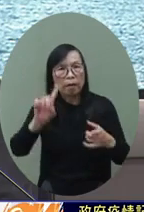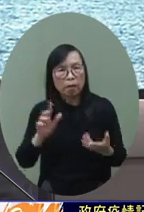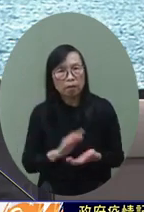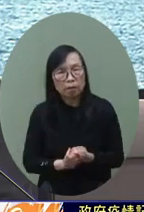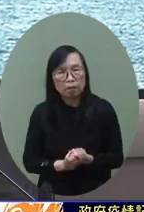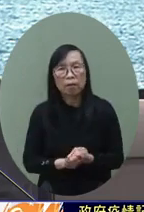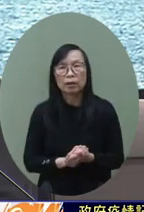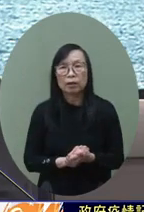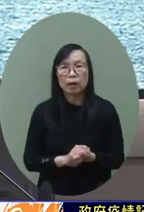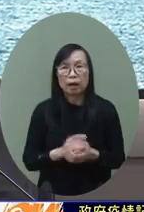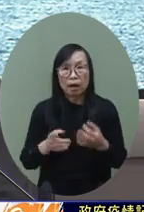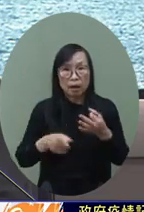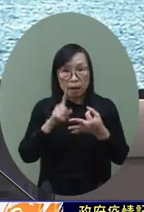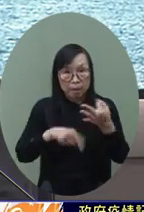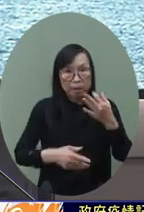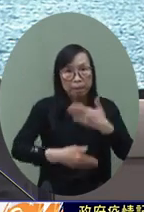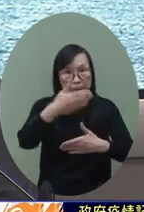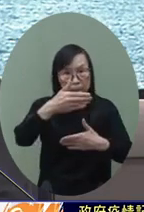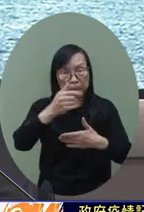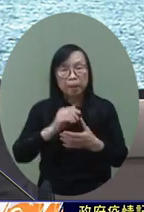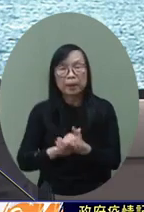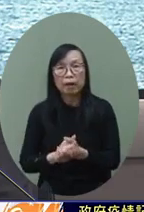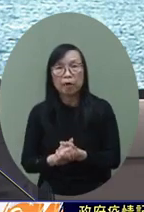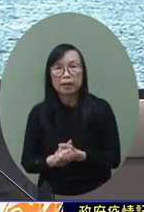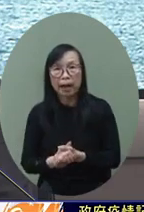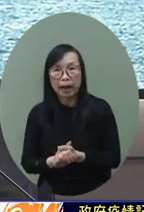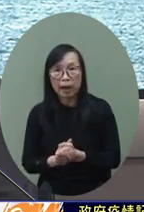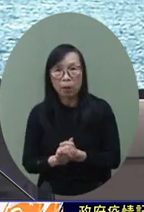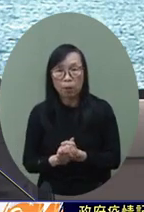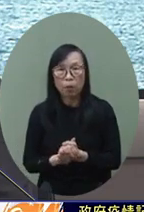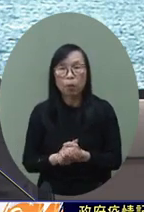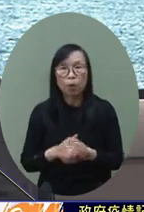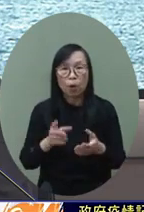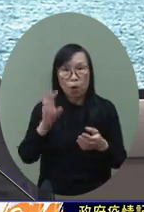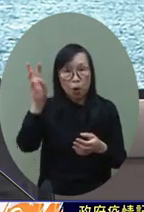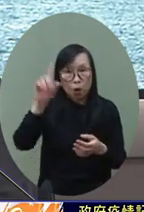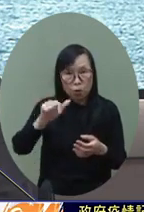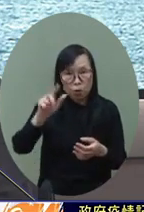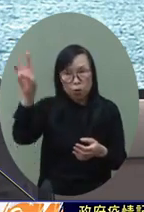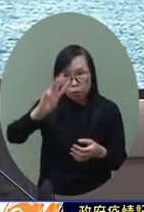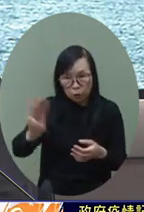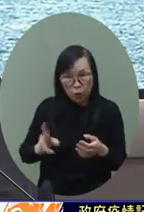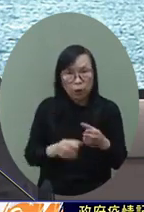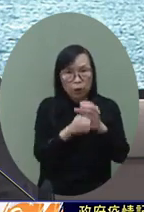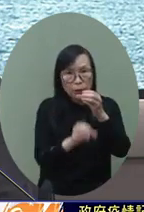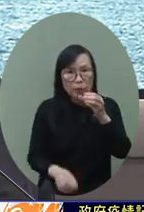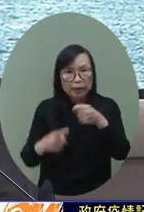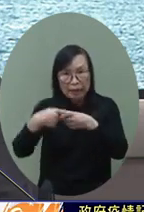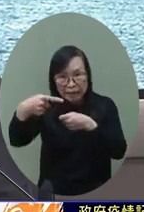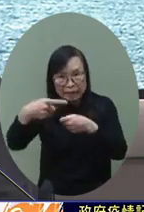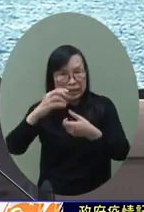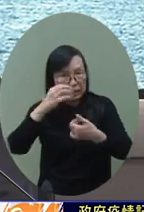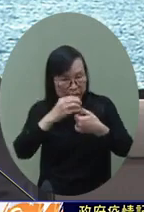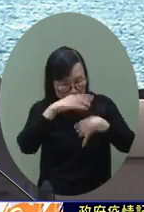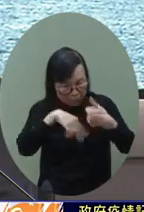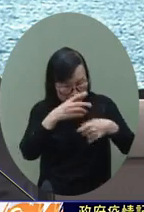個豐澤樓嗰、那個。因為嗰個渠嘅樣本污水樣本咧，佢喺第一次測試之後，